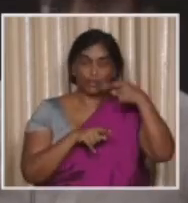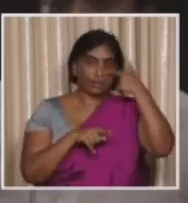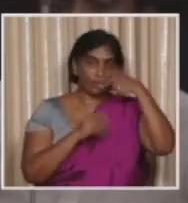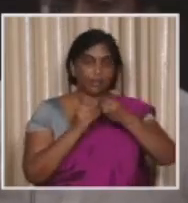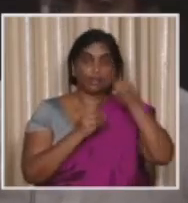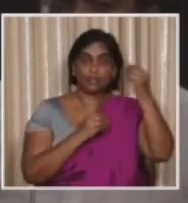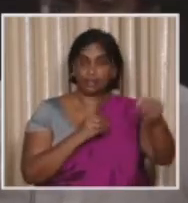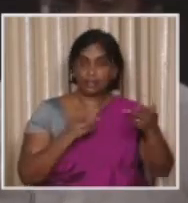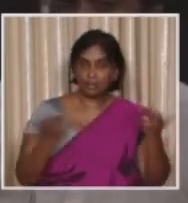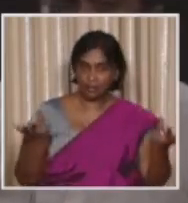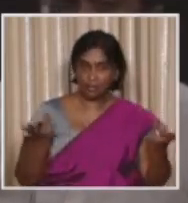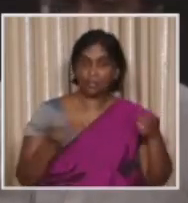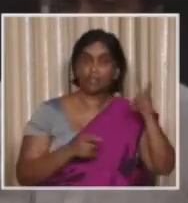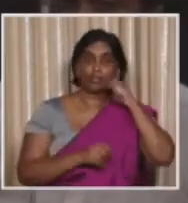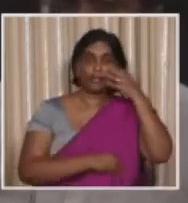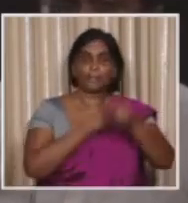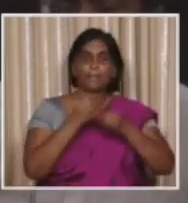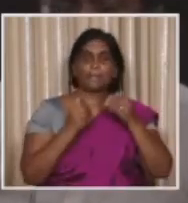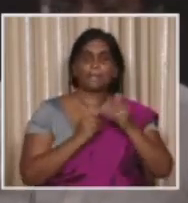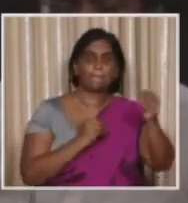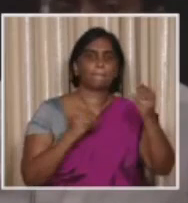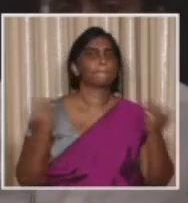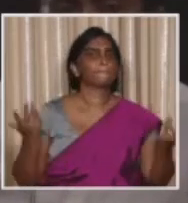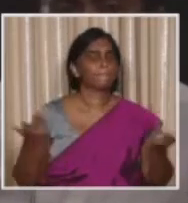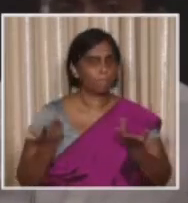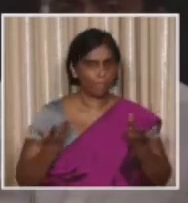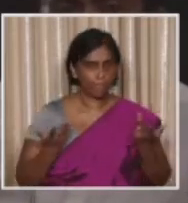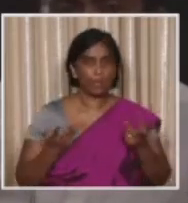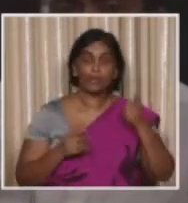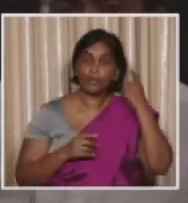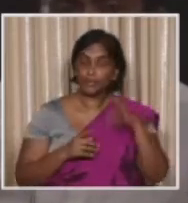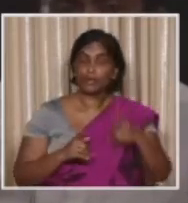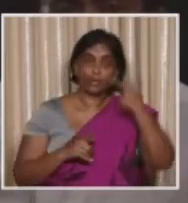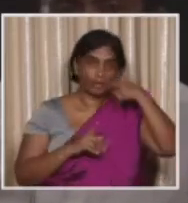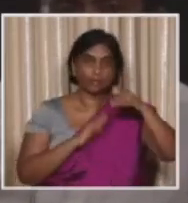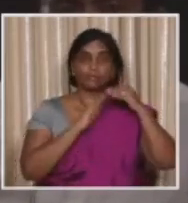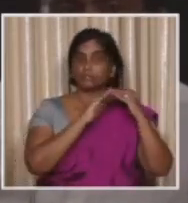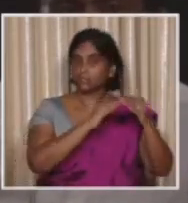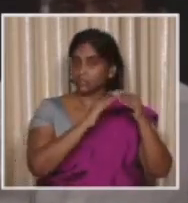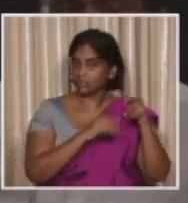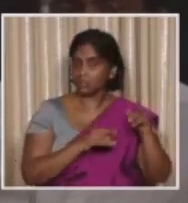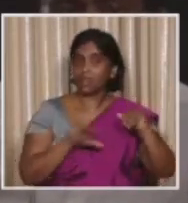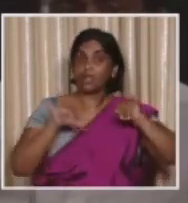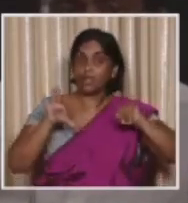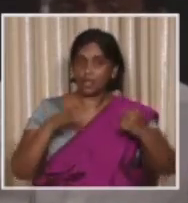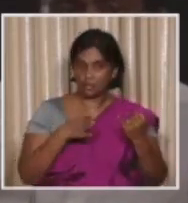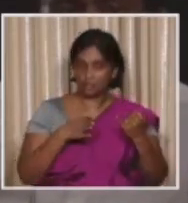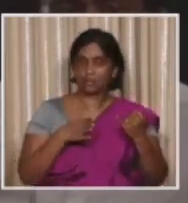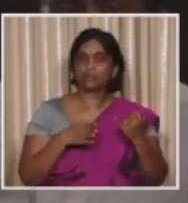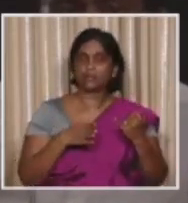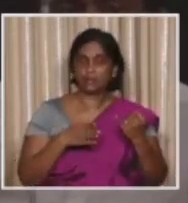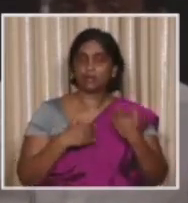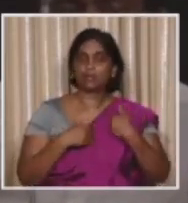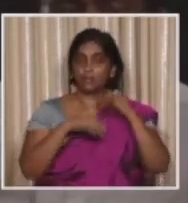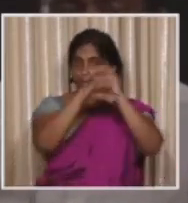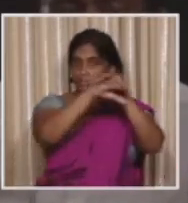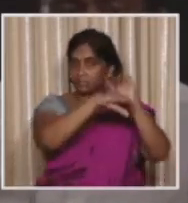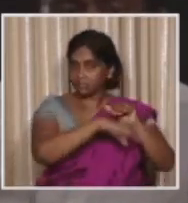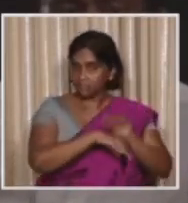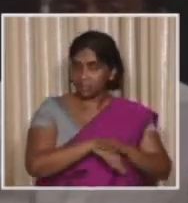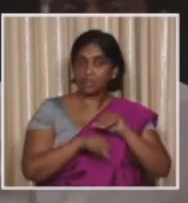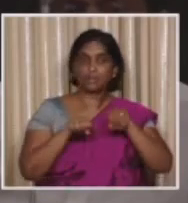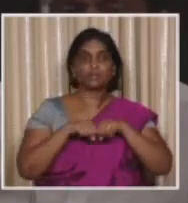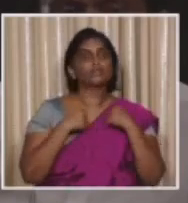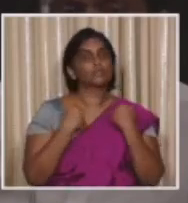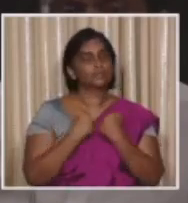දෙන්න බැරි නම් ඒ මිනිස්සුන්ට ව්‍යාපාර කරන්න බෑ. ඉතින් එවැනි පෙරවුම්හල් අපි 600ක් අපි හඳුනාගෙන ඒ